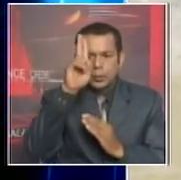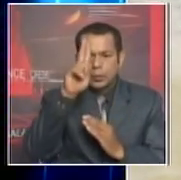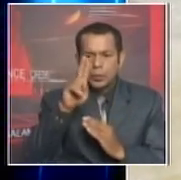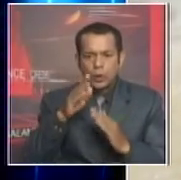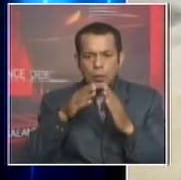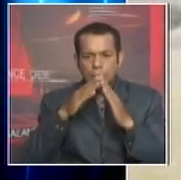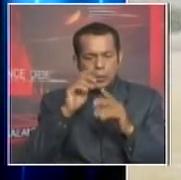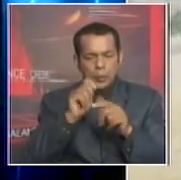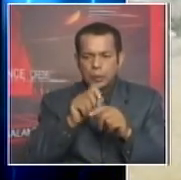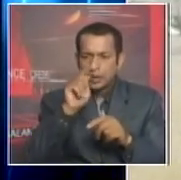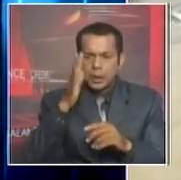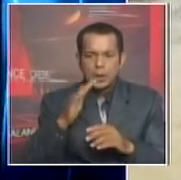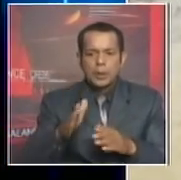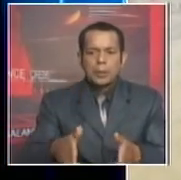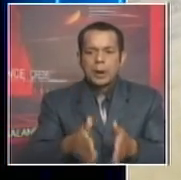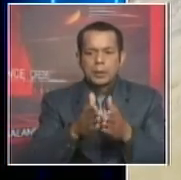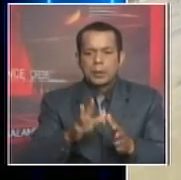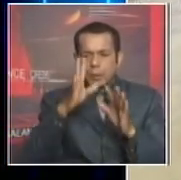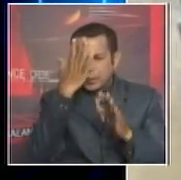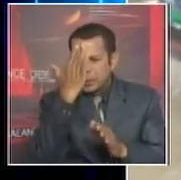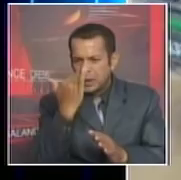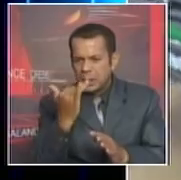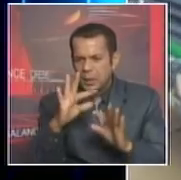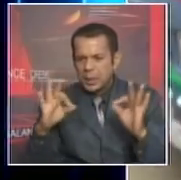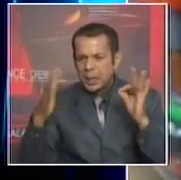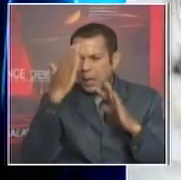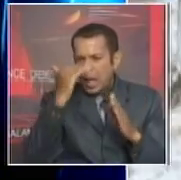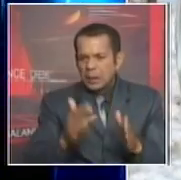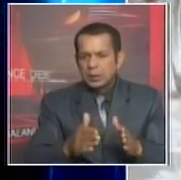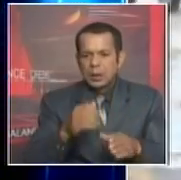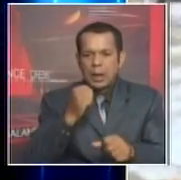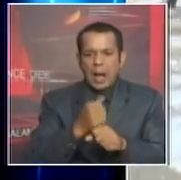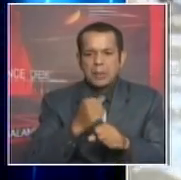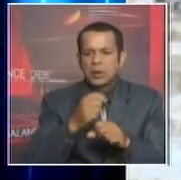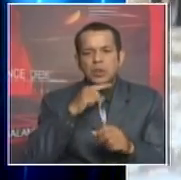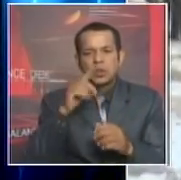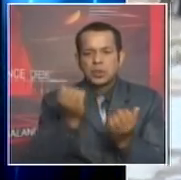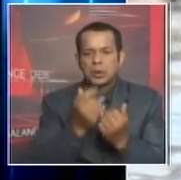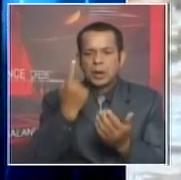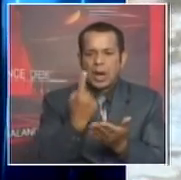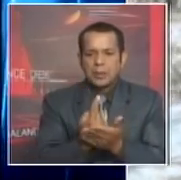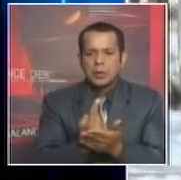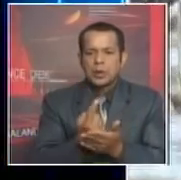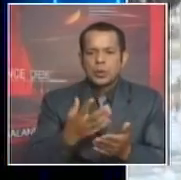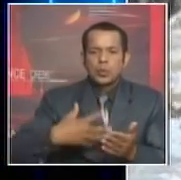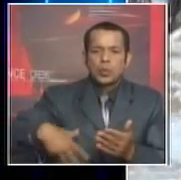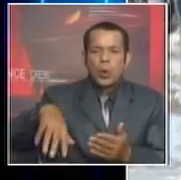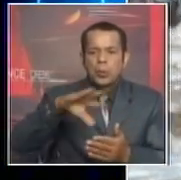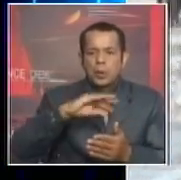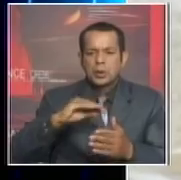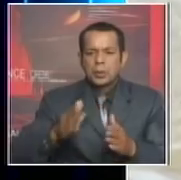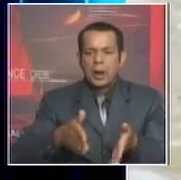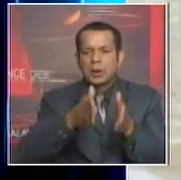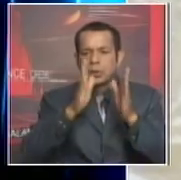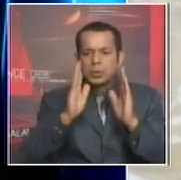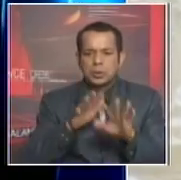सडक विस्तारको नाममा सडक खन्ने र विभिन्न कारणले विस्तार प्रक्रियाले गति लिन नसक्दा काठमाडौँका अधिकांश सडकको अवस्था यस्तै